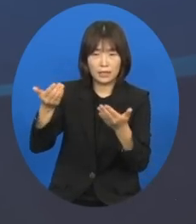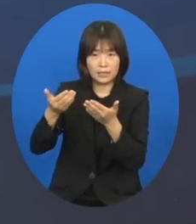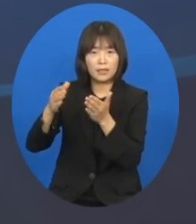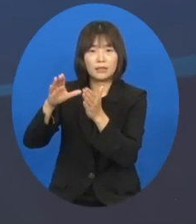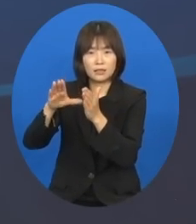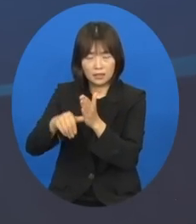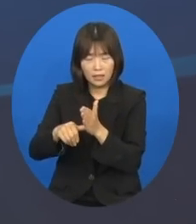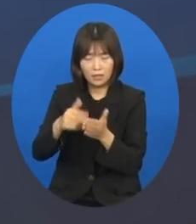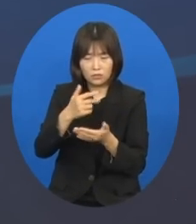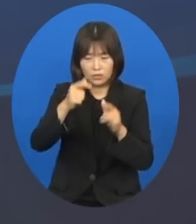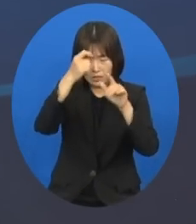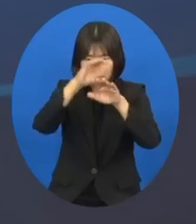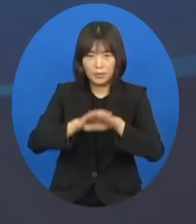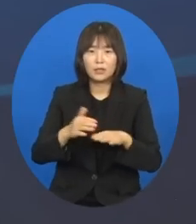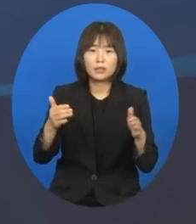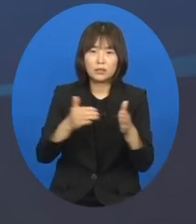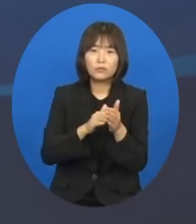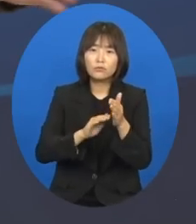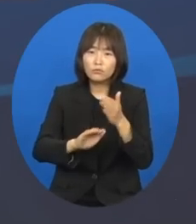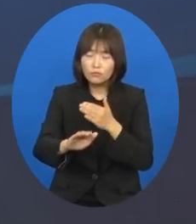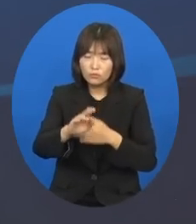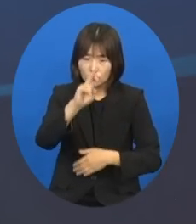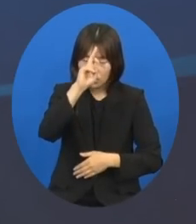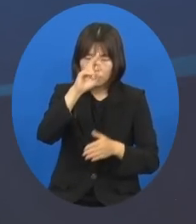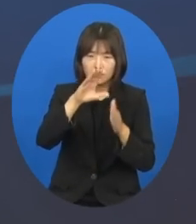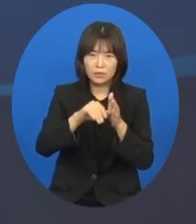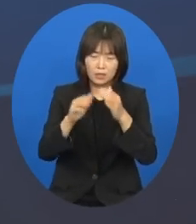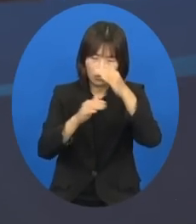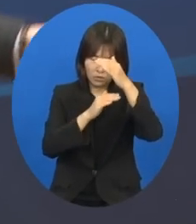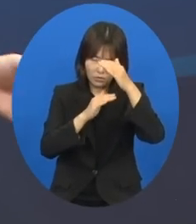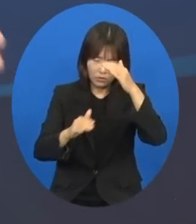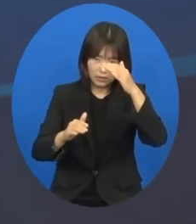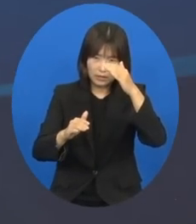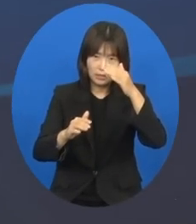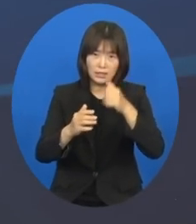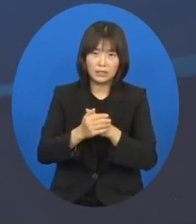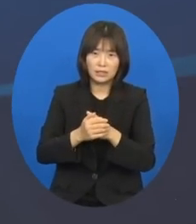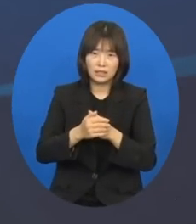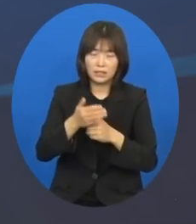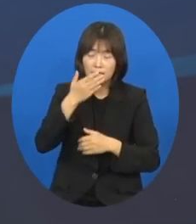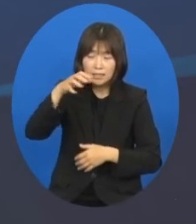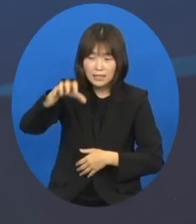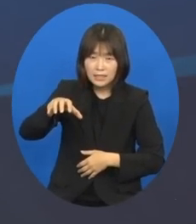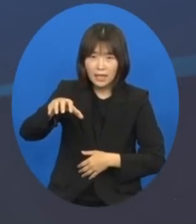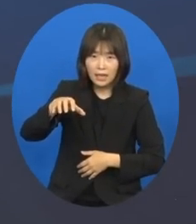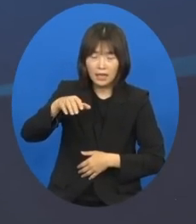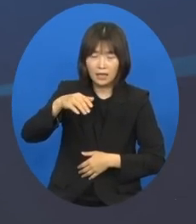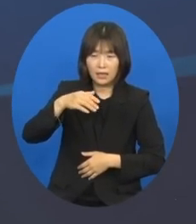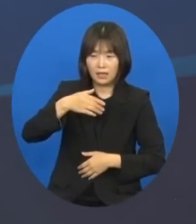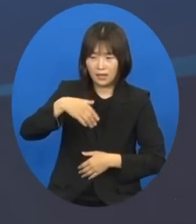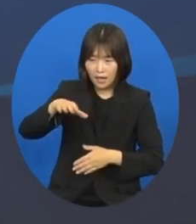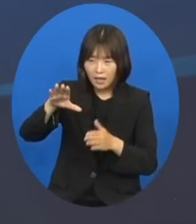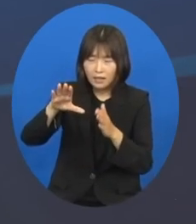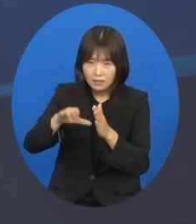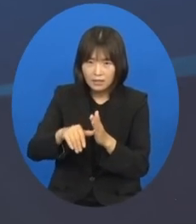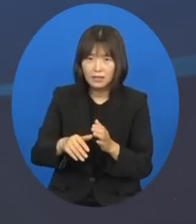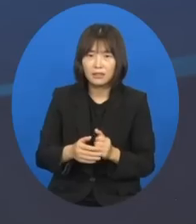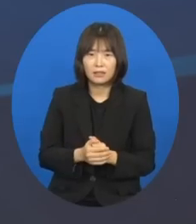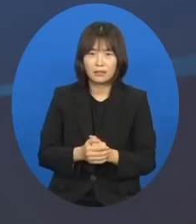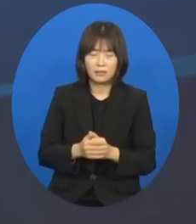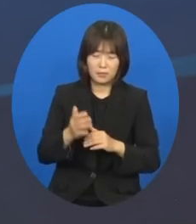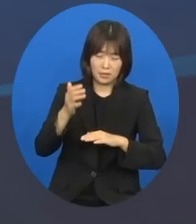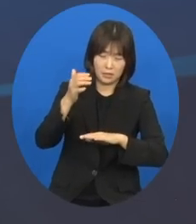주일 예배를 마치고 점심시간에 성도들이 쭉 체육관 식당으로 가는데 악수를 하는데 맨 마지막에 우리 교회 성도가